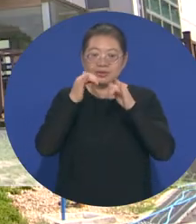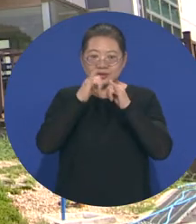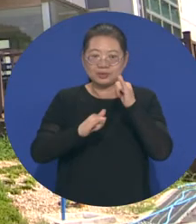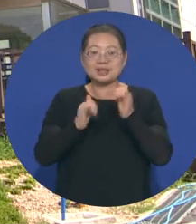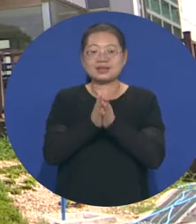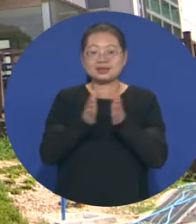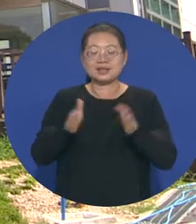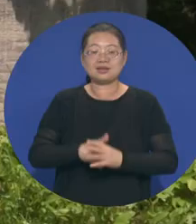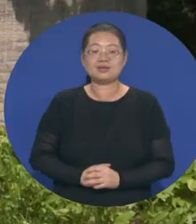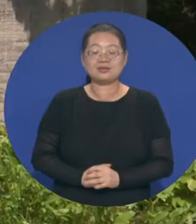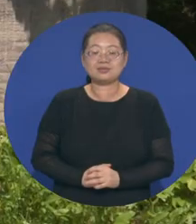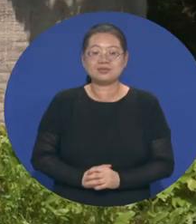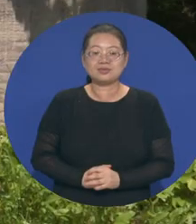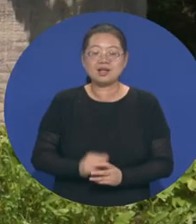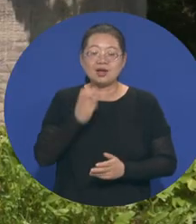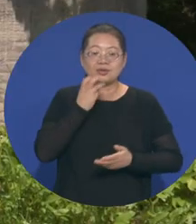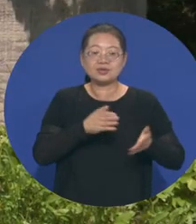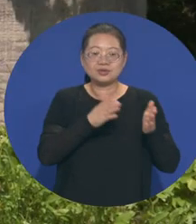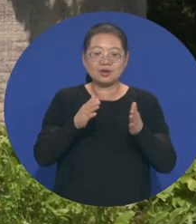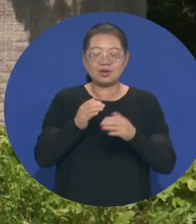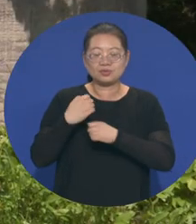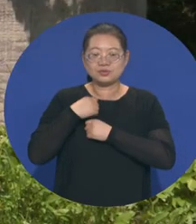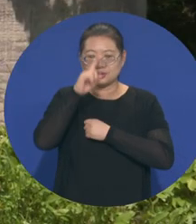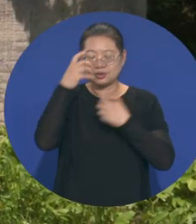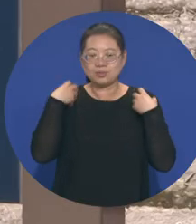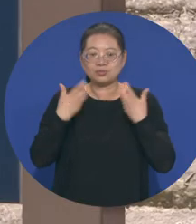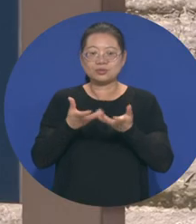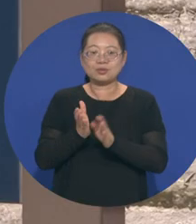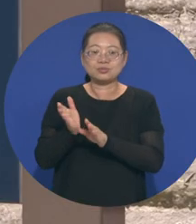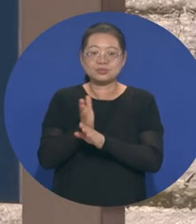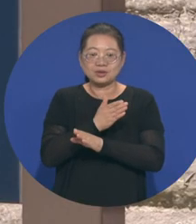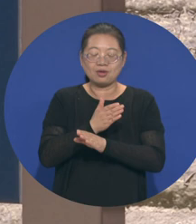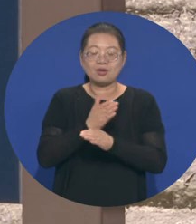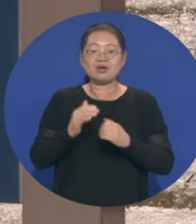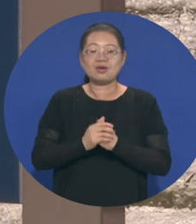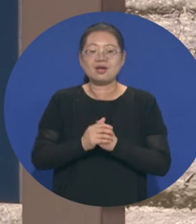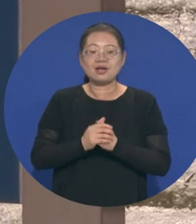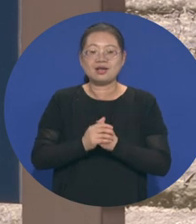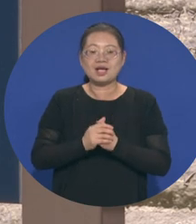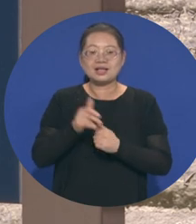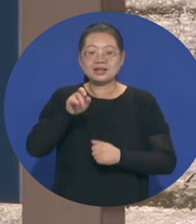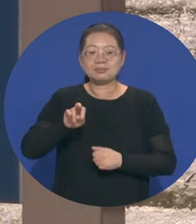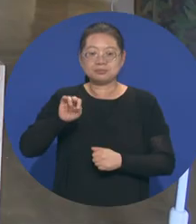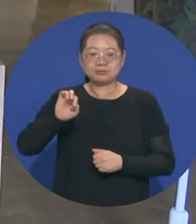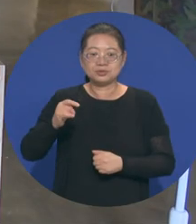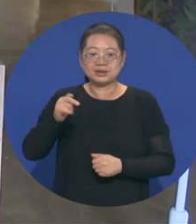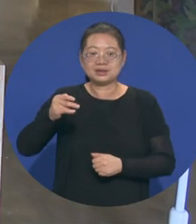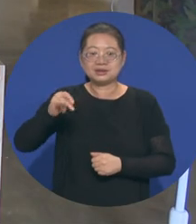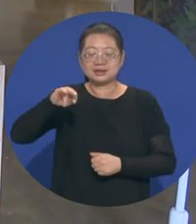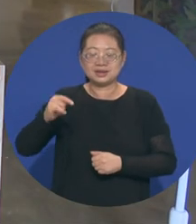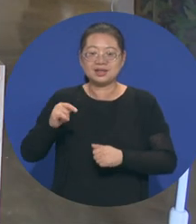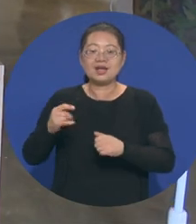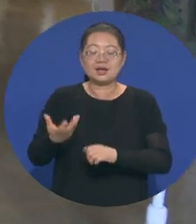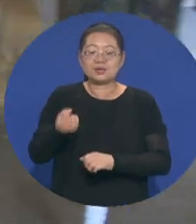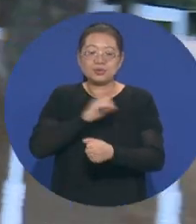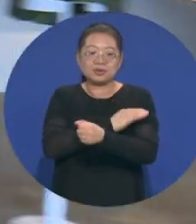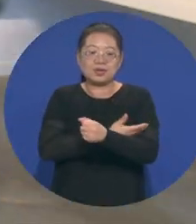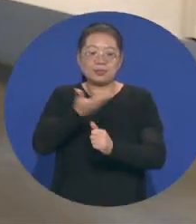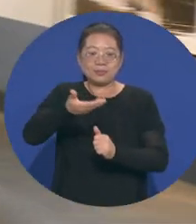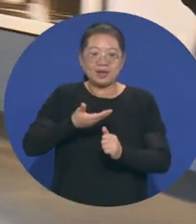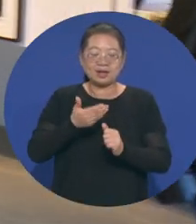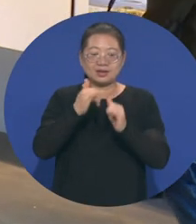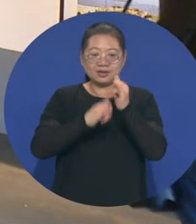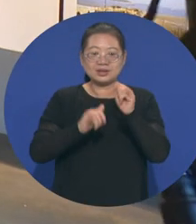다시 쓰여집니다 최근 경기도가 국방부로부터 캠프 그리스의 소유권을 이전받고 역사공원으로 확대